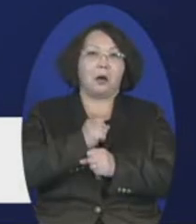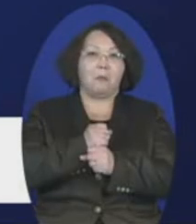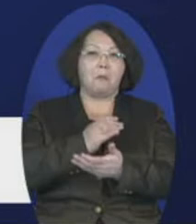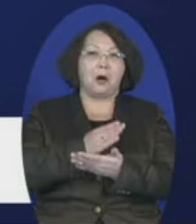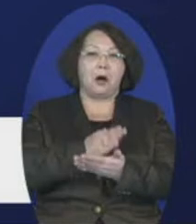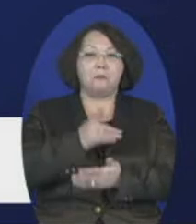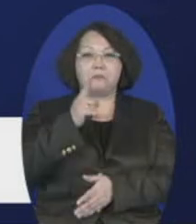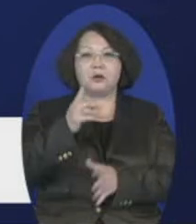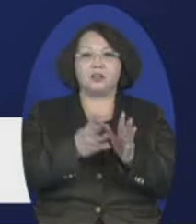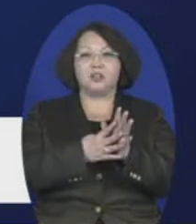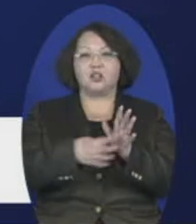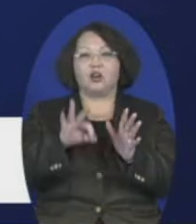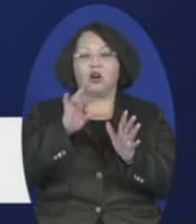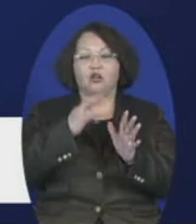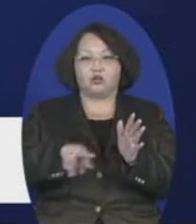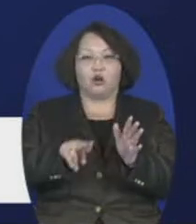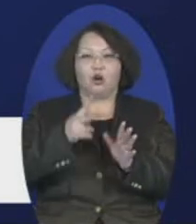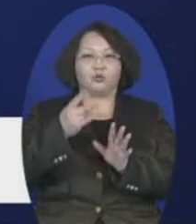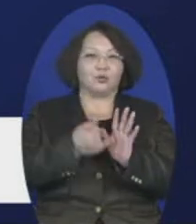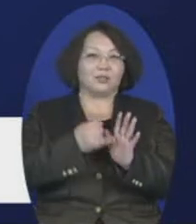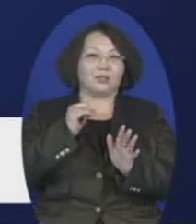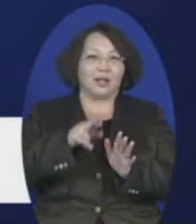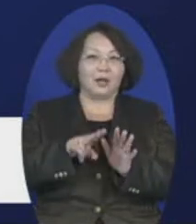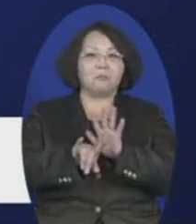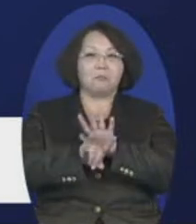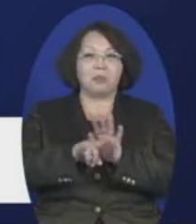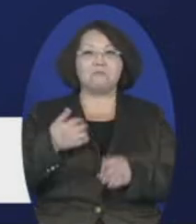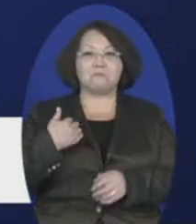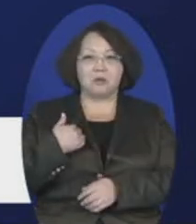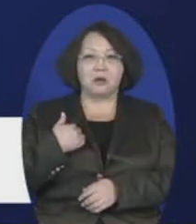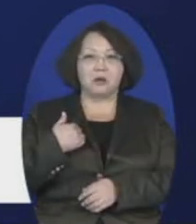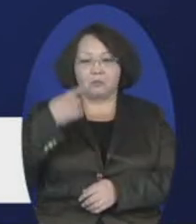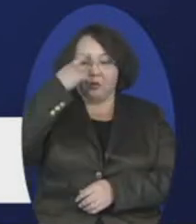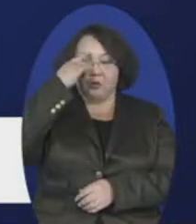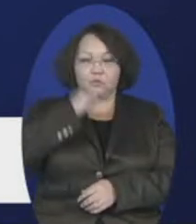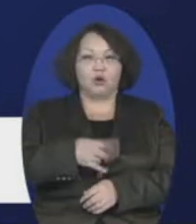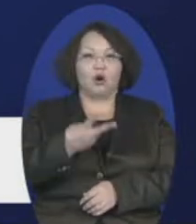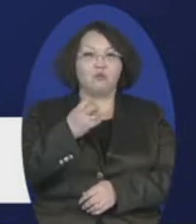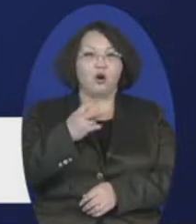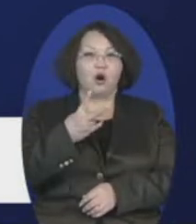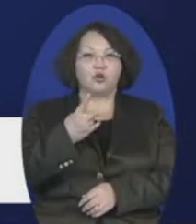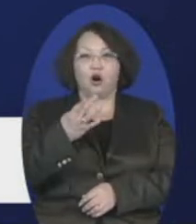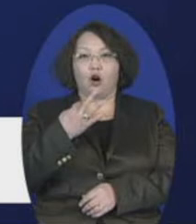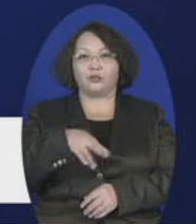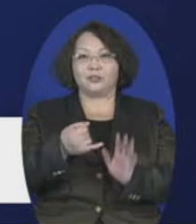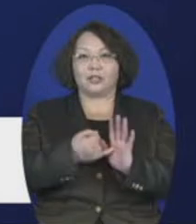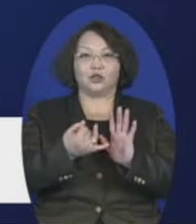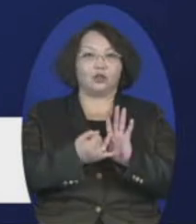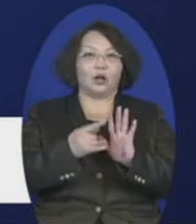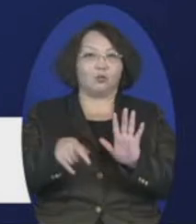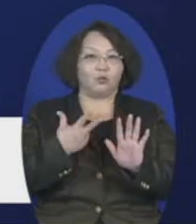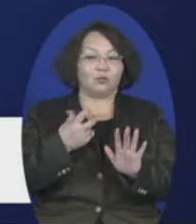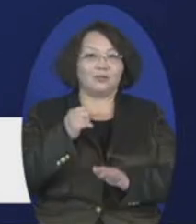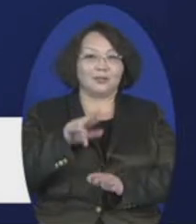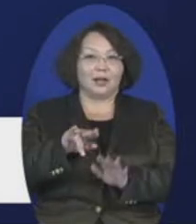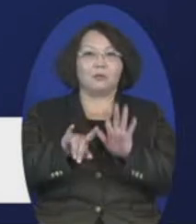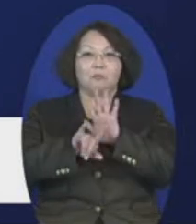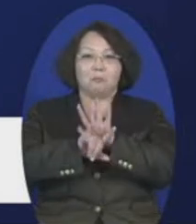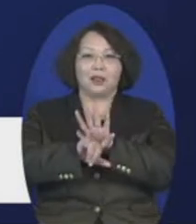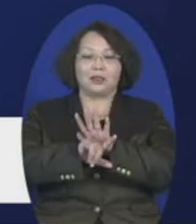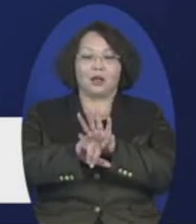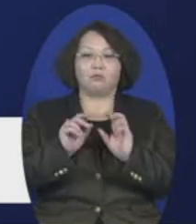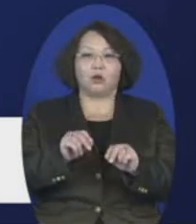Мөн 1990 онд 26 сая малтай байсан манай улс 2021 онд 67.3 сая мал тооцуулсан нь энэ